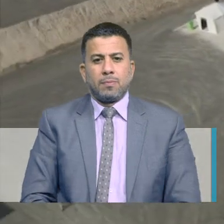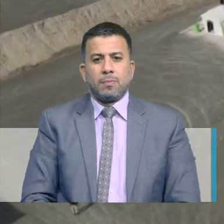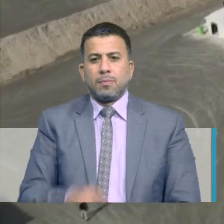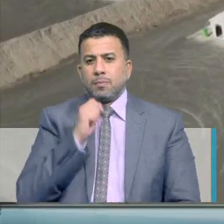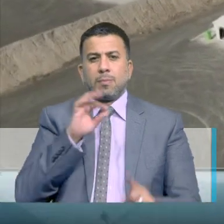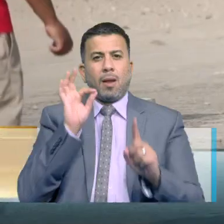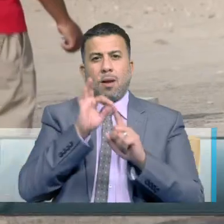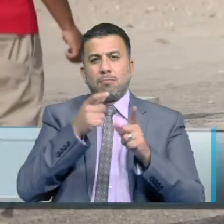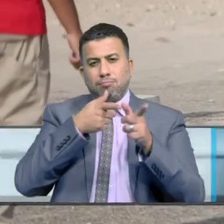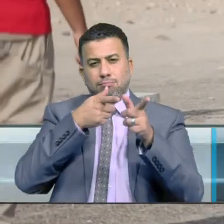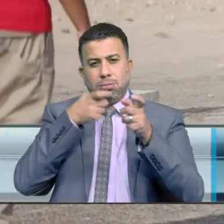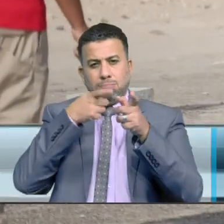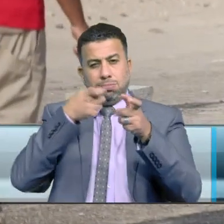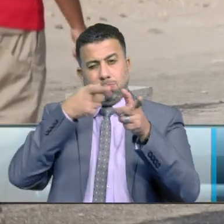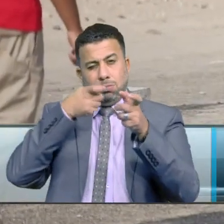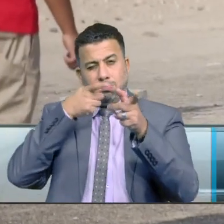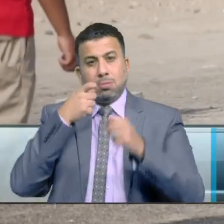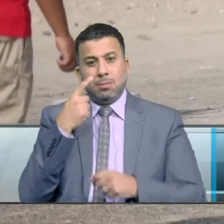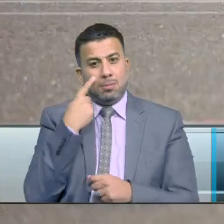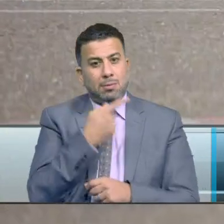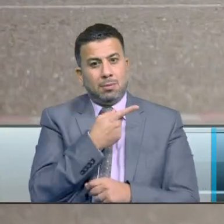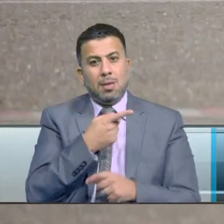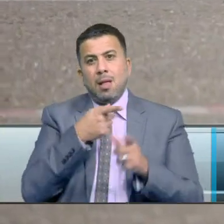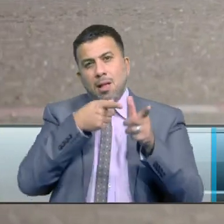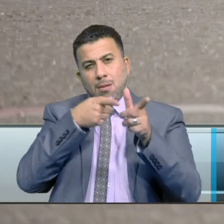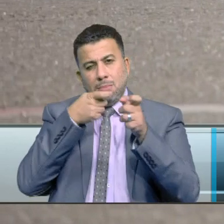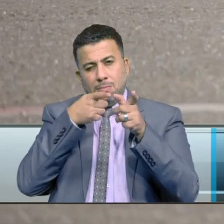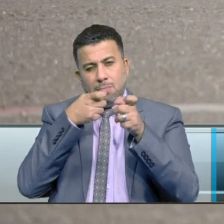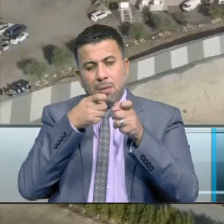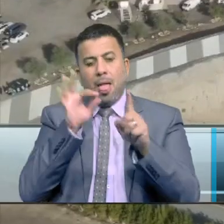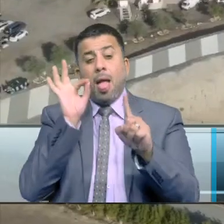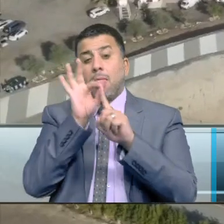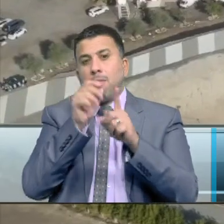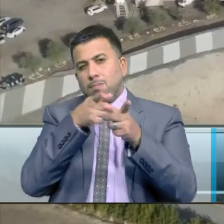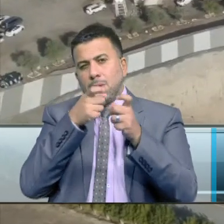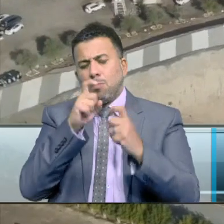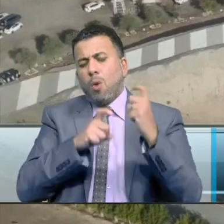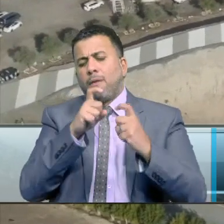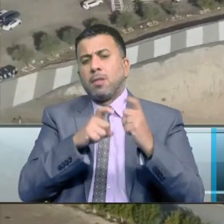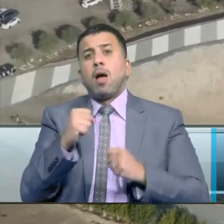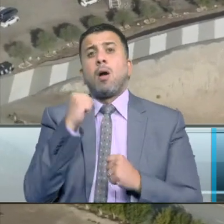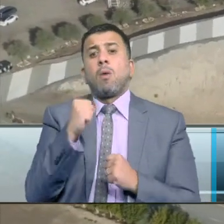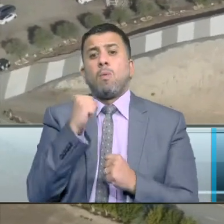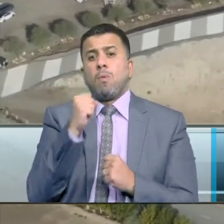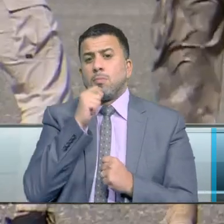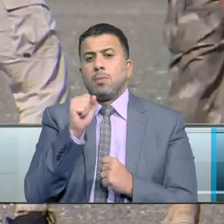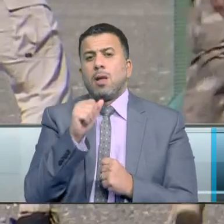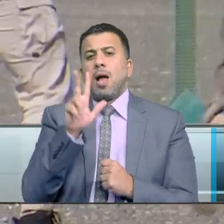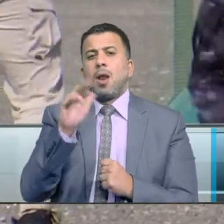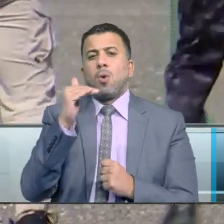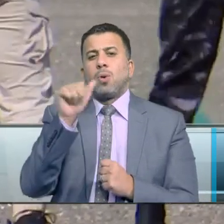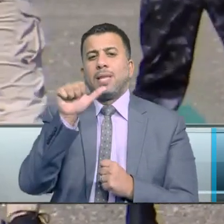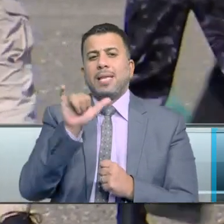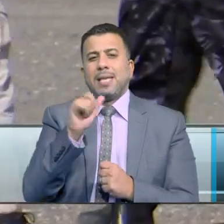اهداف تسجل وطلقات اقرب للهدف منافسه قويه في ميادين الخضيره